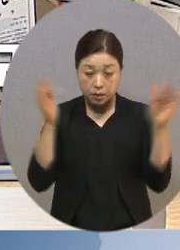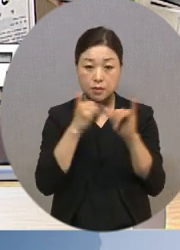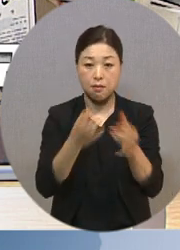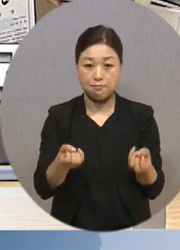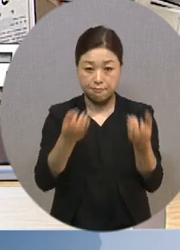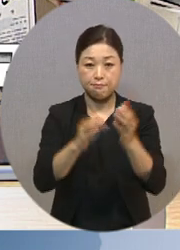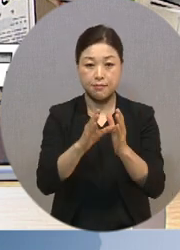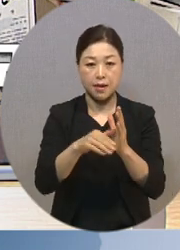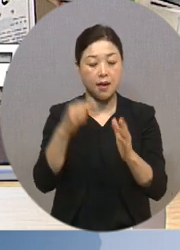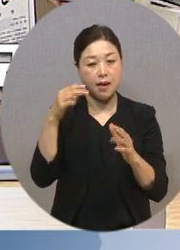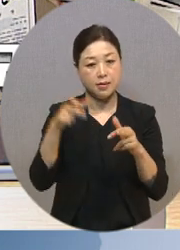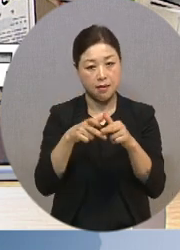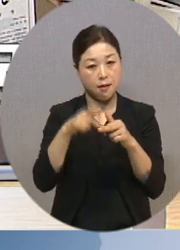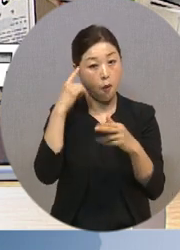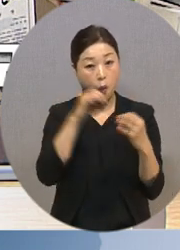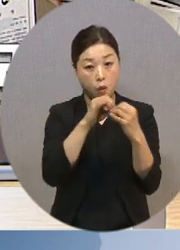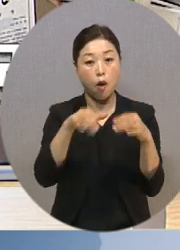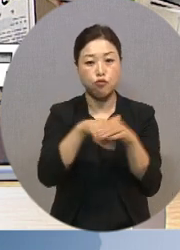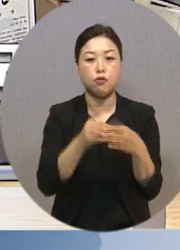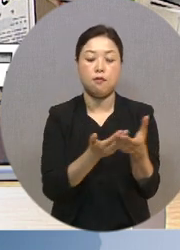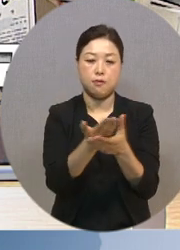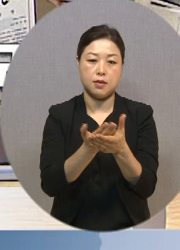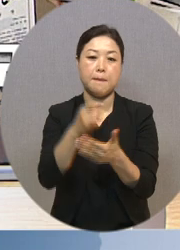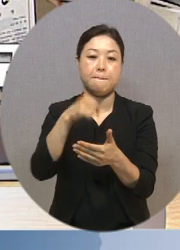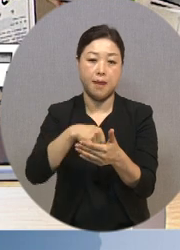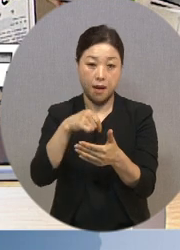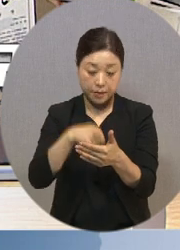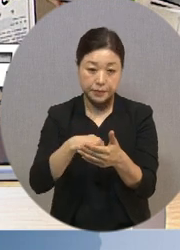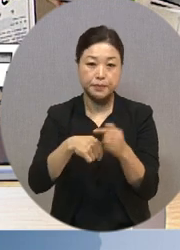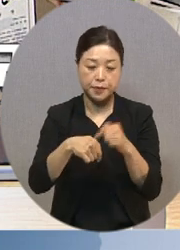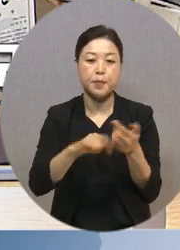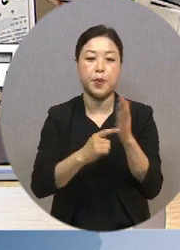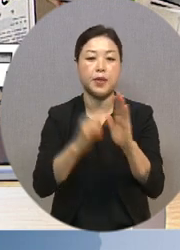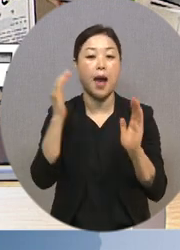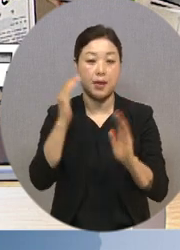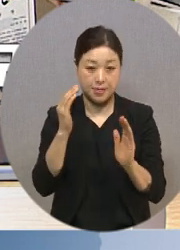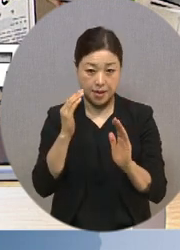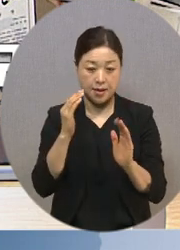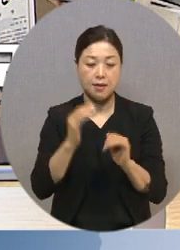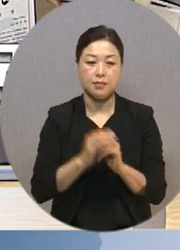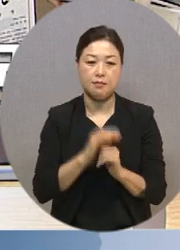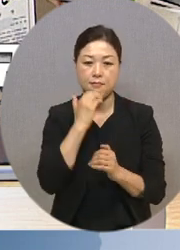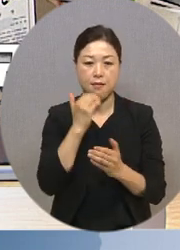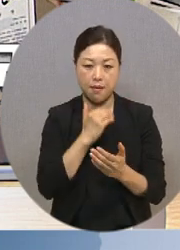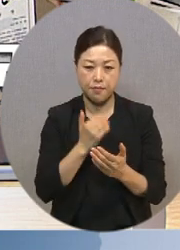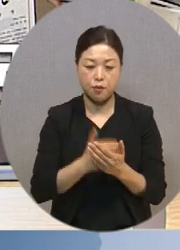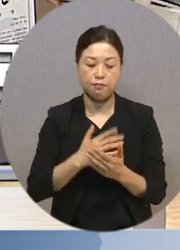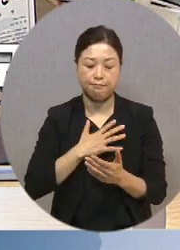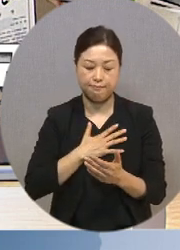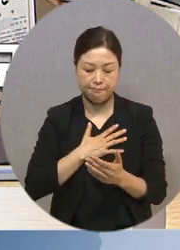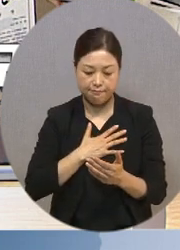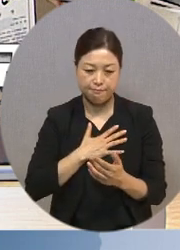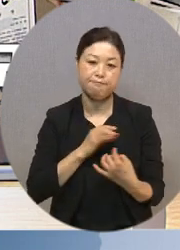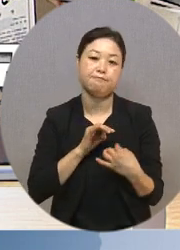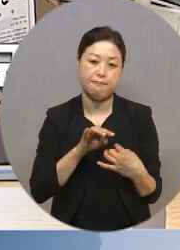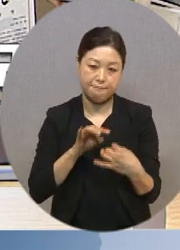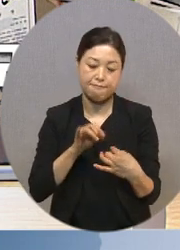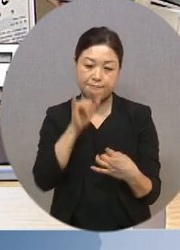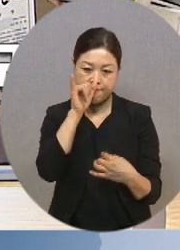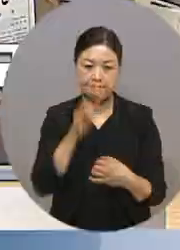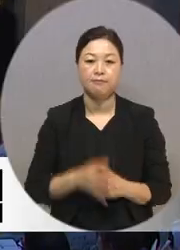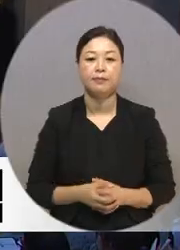시상식에서 장애 공감 문화를 나누기 위한 마음을 다시 한번 표현한 학생들이 깊은 감동과 울림을 전했다고